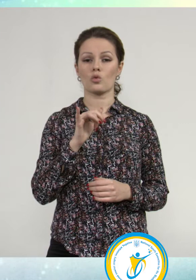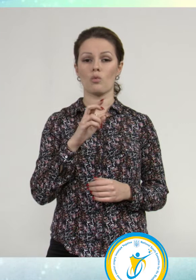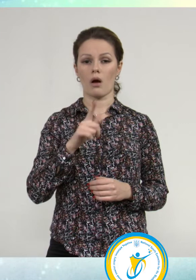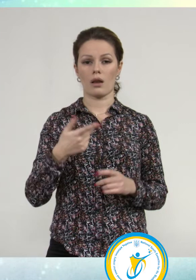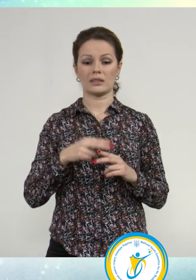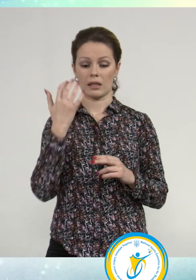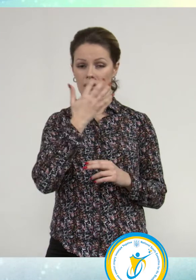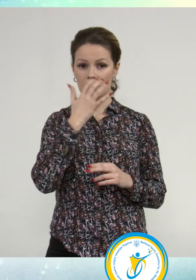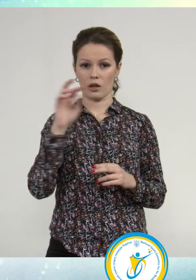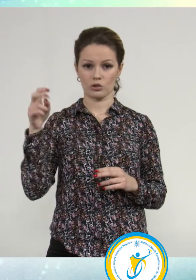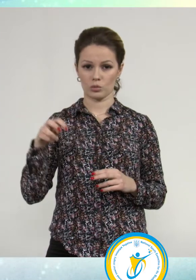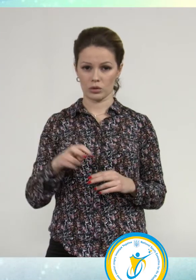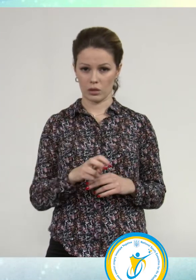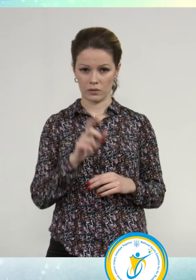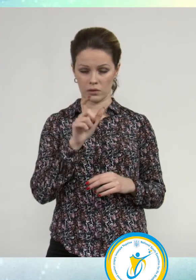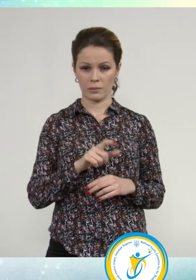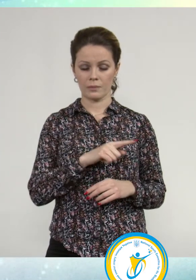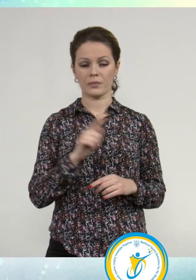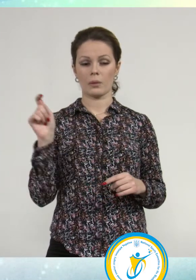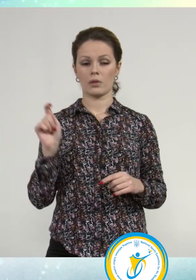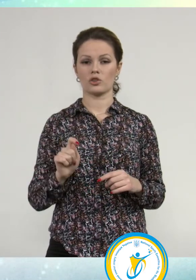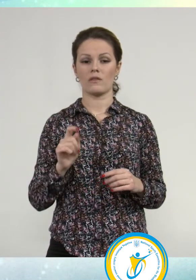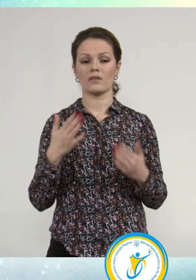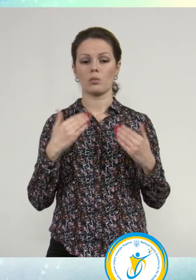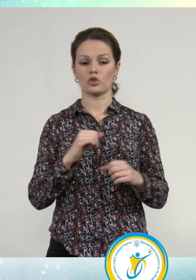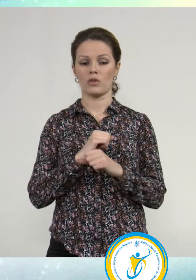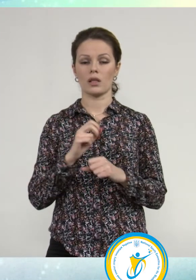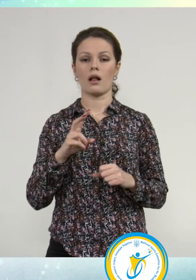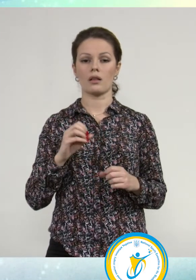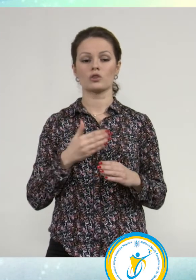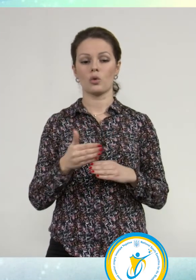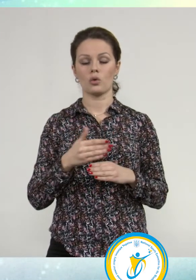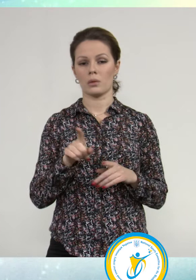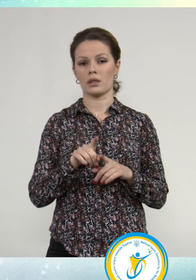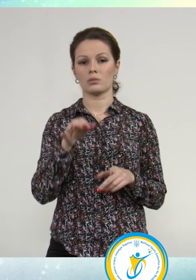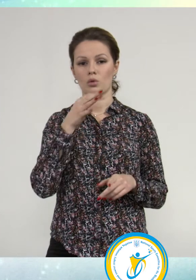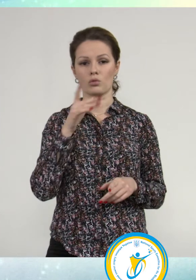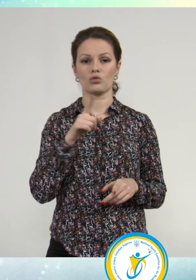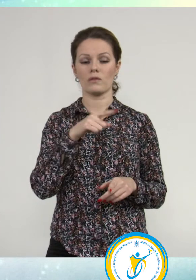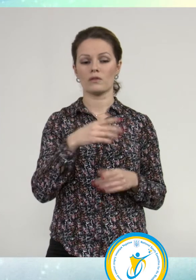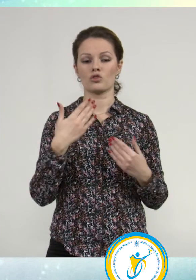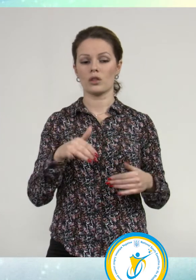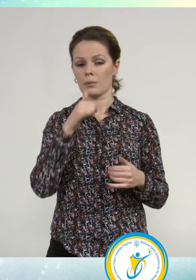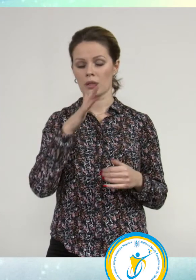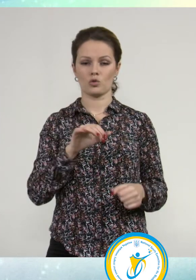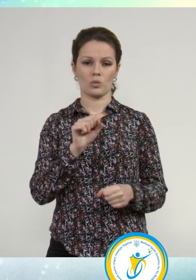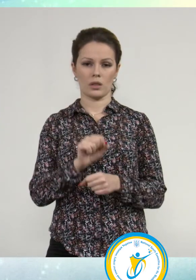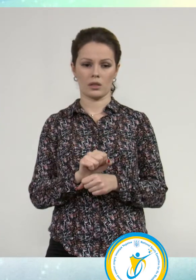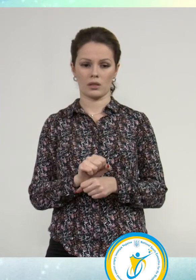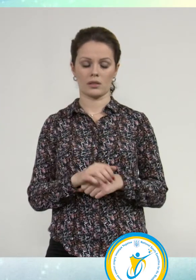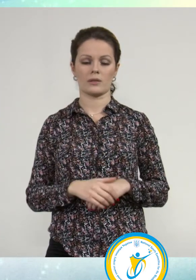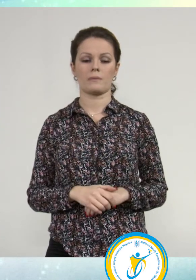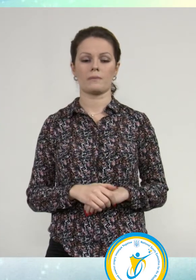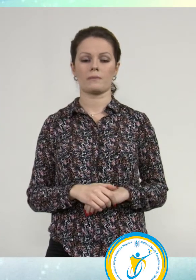незряча людина, він приїжджав до нас відпочивати, але згодом йому так сподобалось, що він вже не міг зупинитися. І